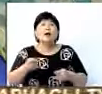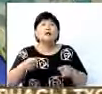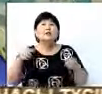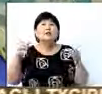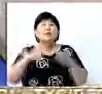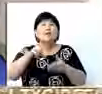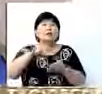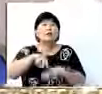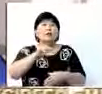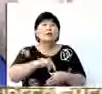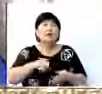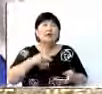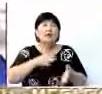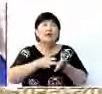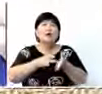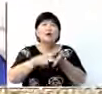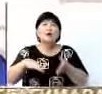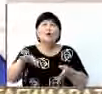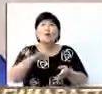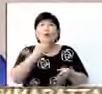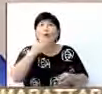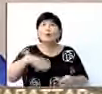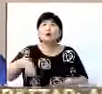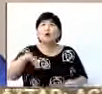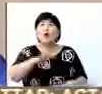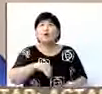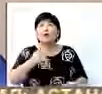партия өкілінің жұмыс сапары мұнан әрі облыстың оңтүстік